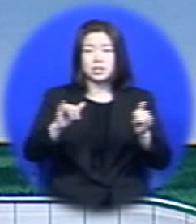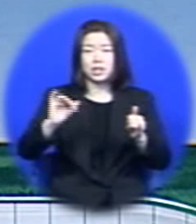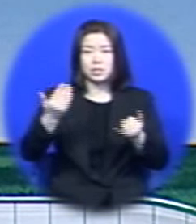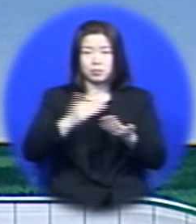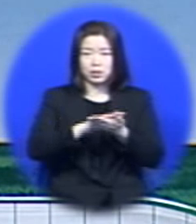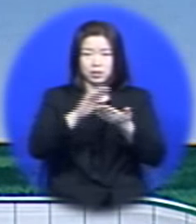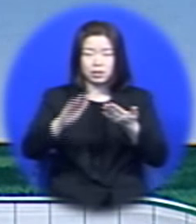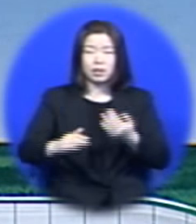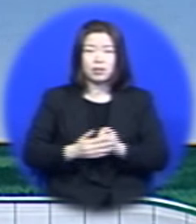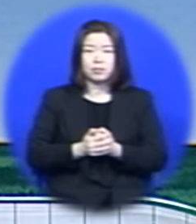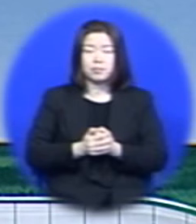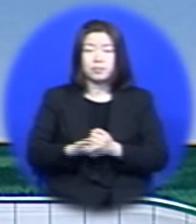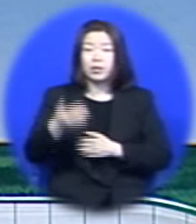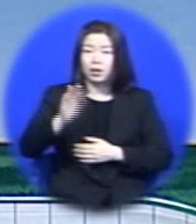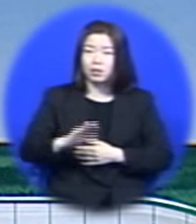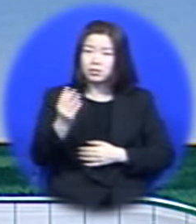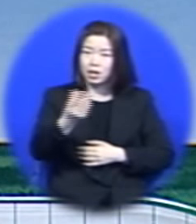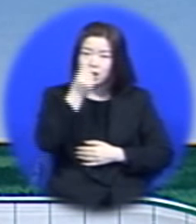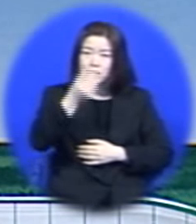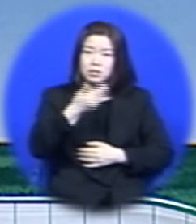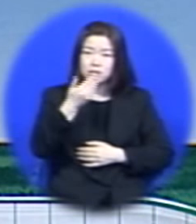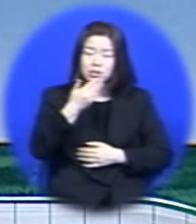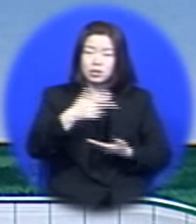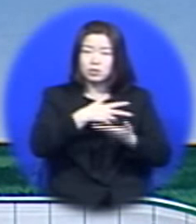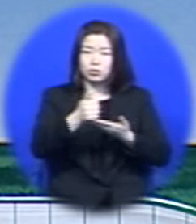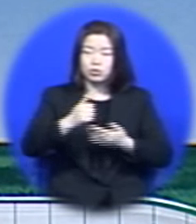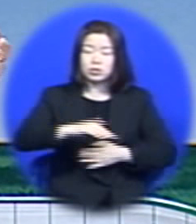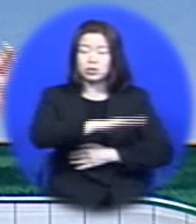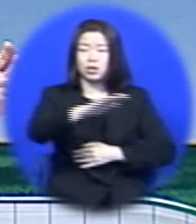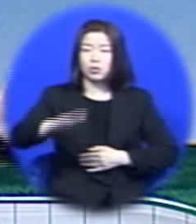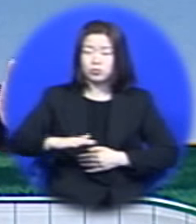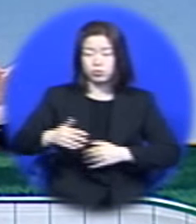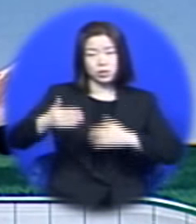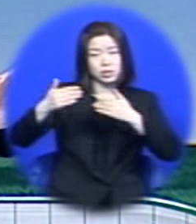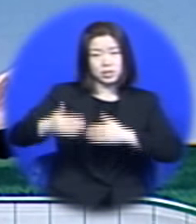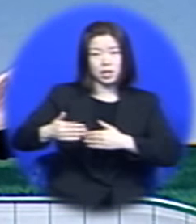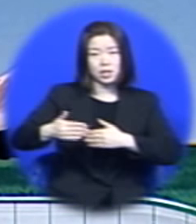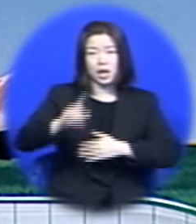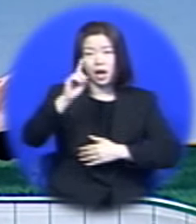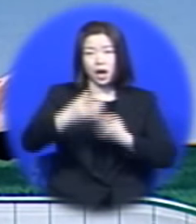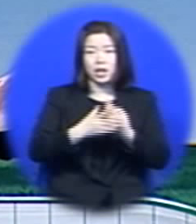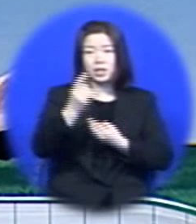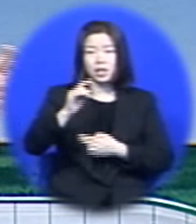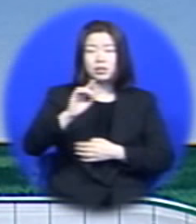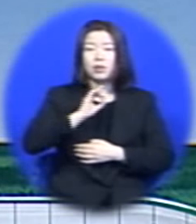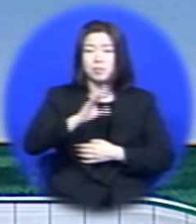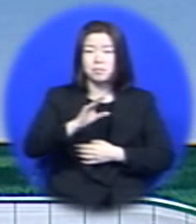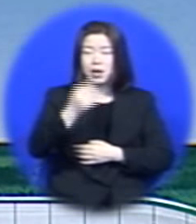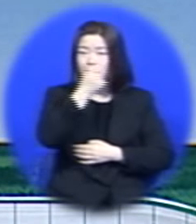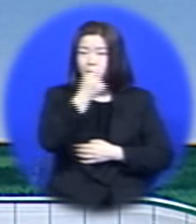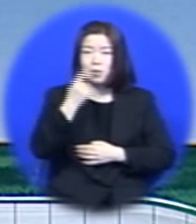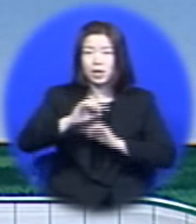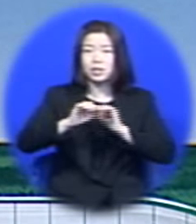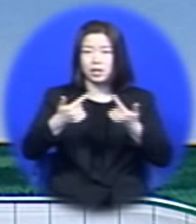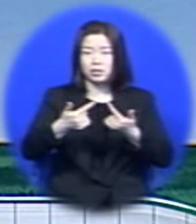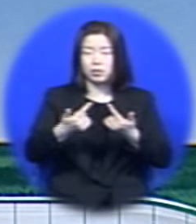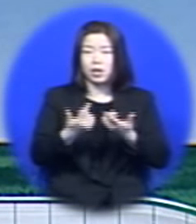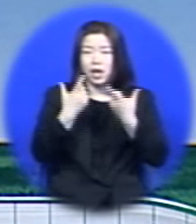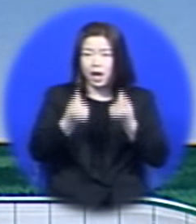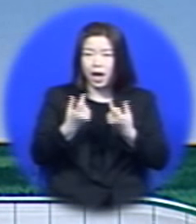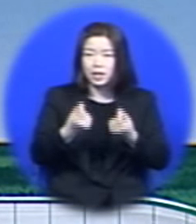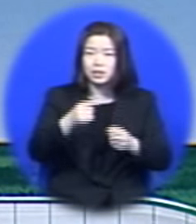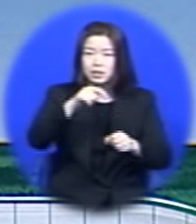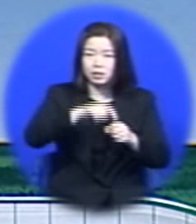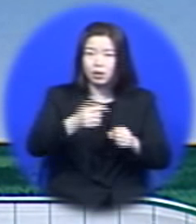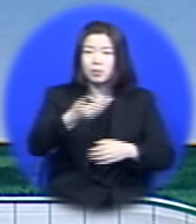그런데 성찬은 주님과 우리 사이의 하나됨만 확인하는 시간이 아닙니다. 같은 떡을 먹는 우리 모두가